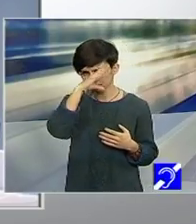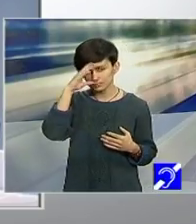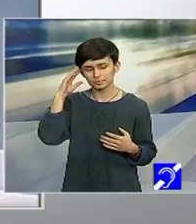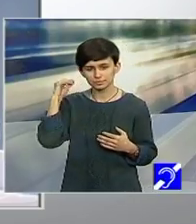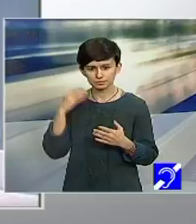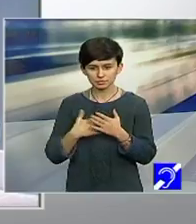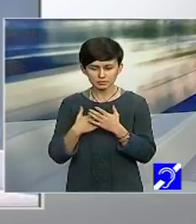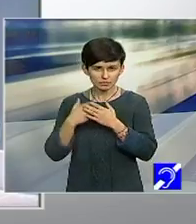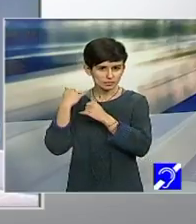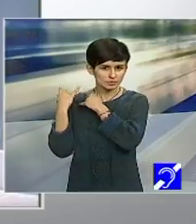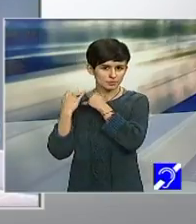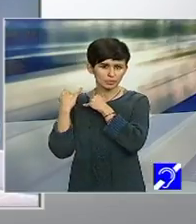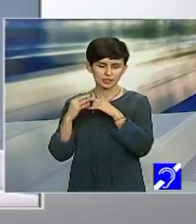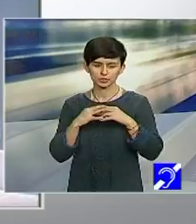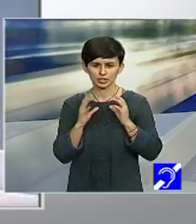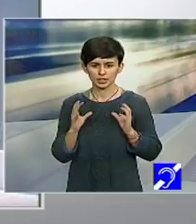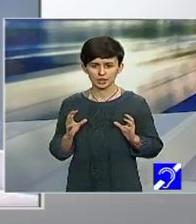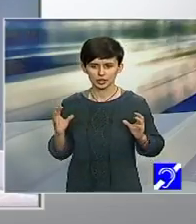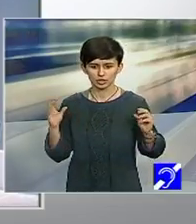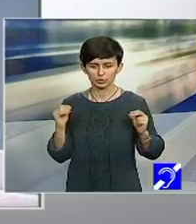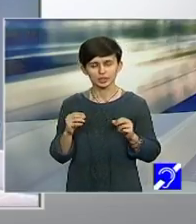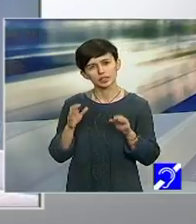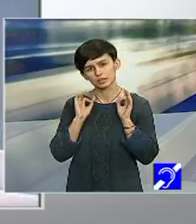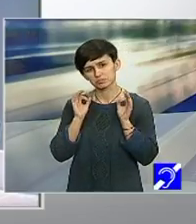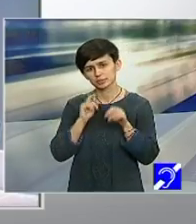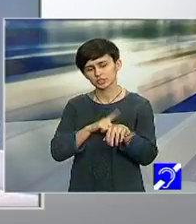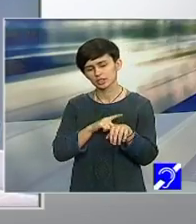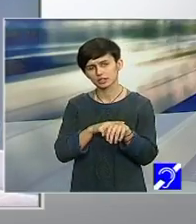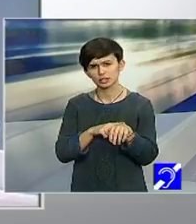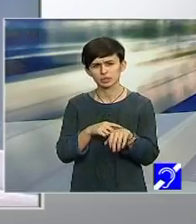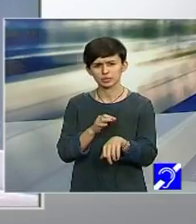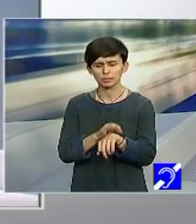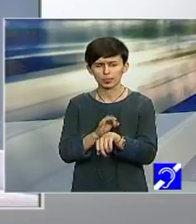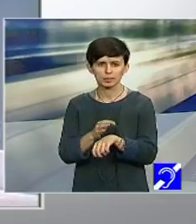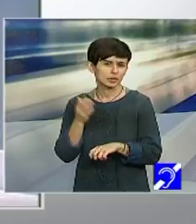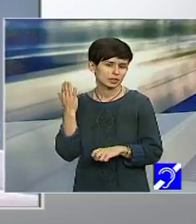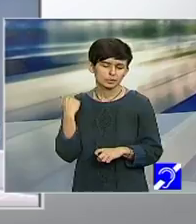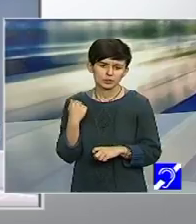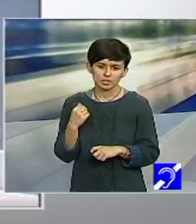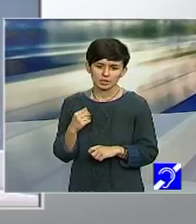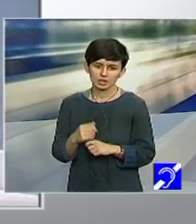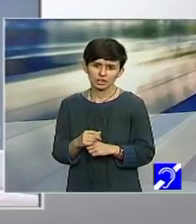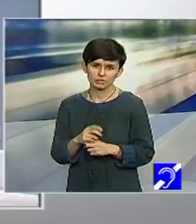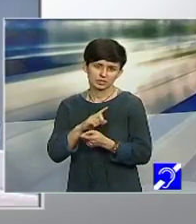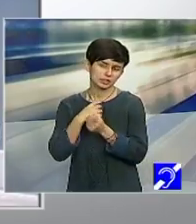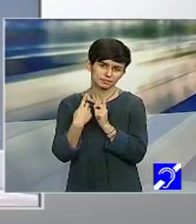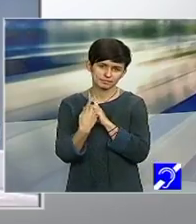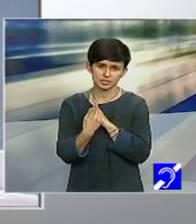că istoria României, în special în timpul regimului comunist, a fost falsificată. Și atunci